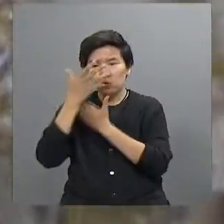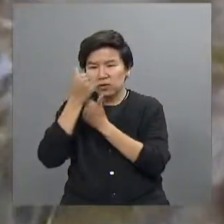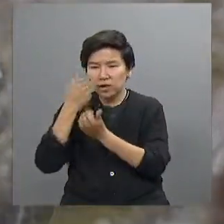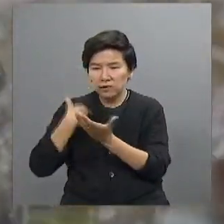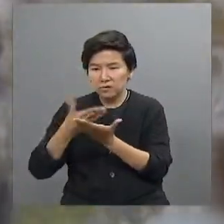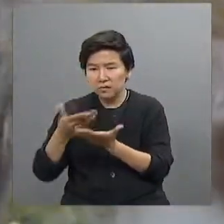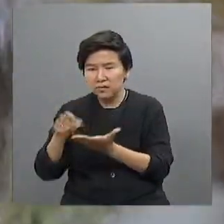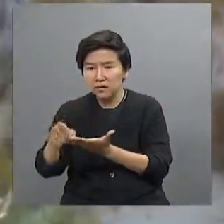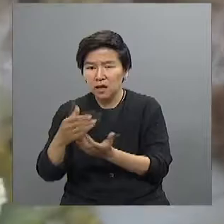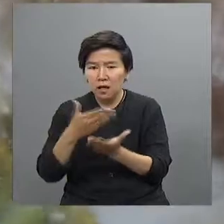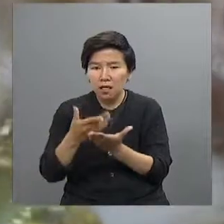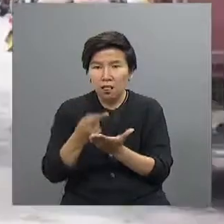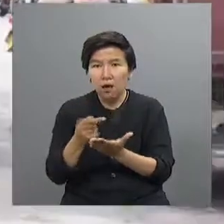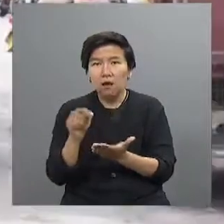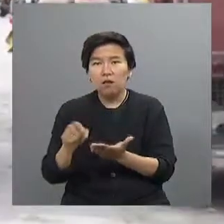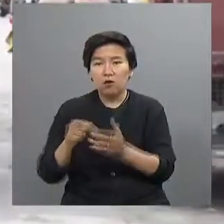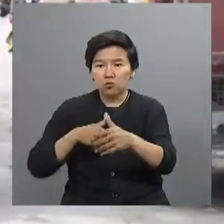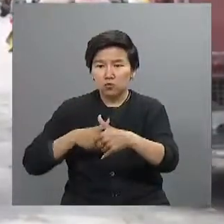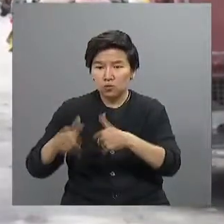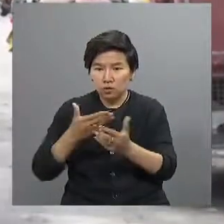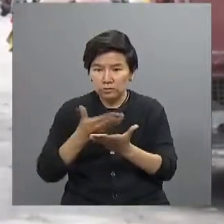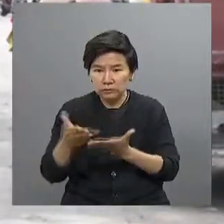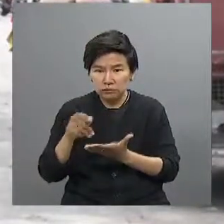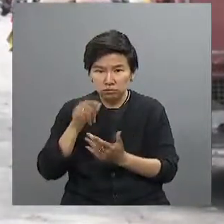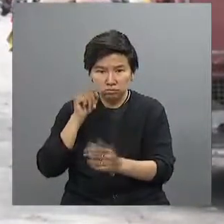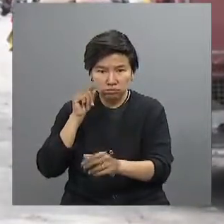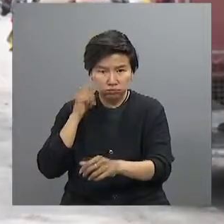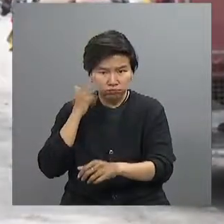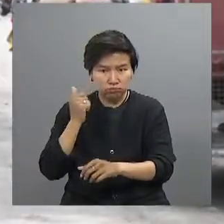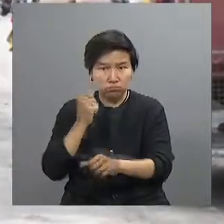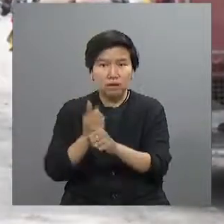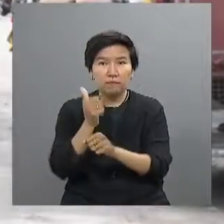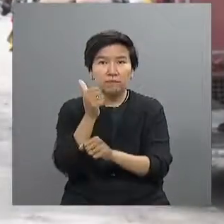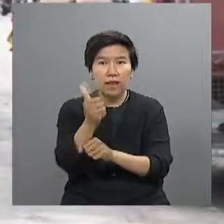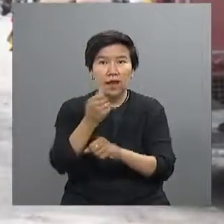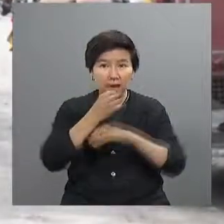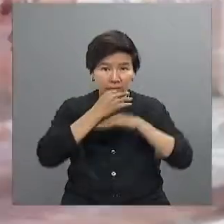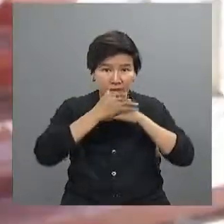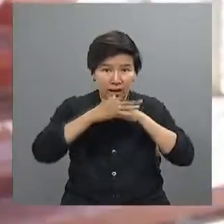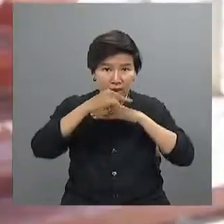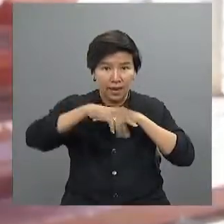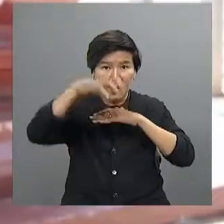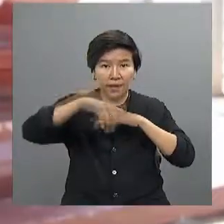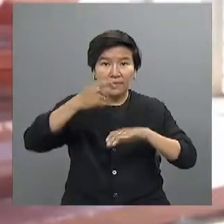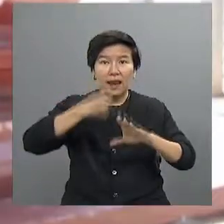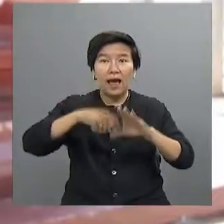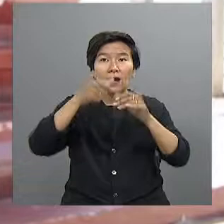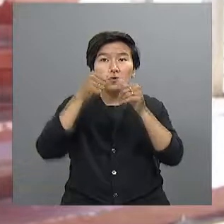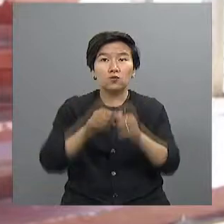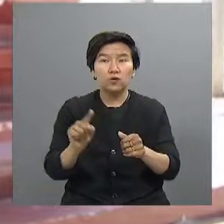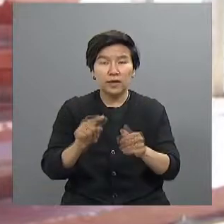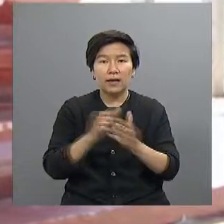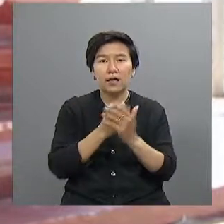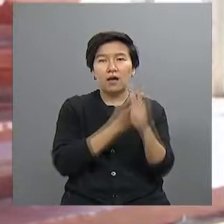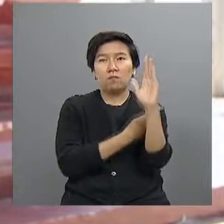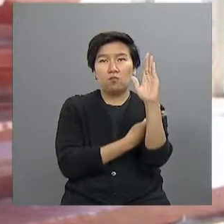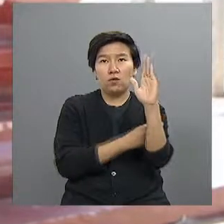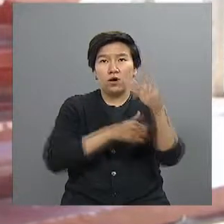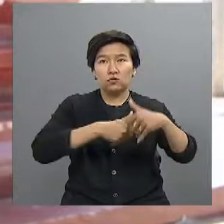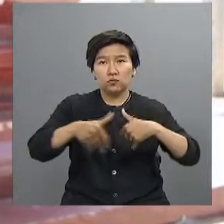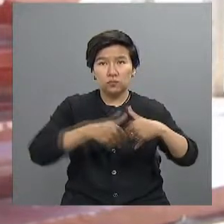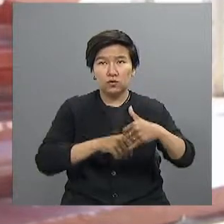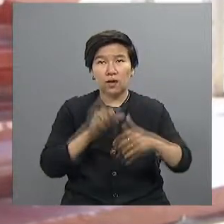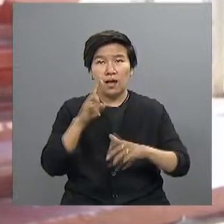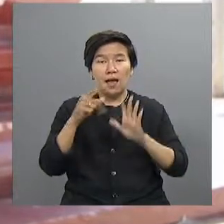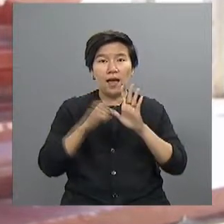จากชาวบ้านได้โดยตรงตลาดทะเลราวัยแห่งนี้ตั้งอยู่บริเวณชุมชนชาวเลราวัยจังหวัดภูเก็ตเป็นต